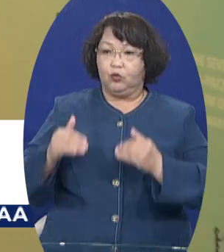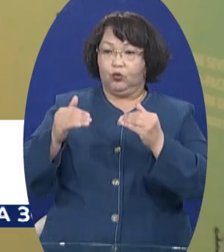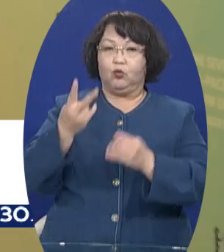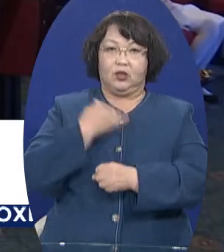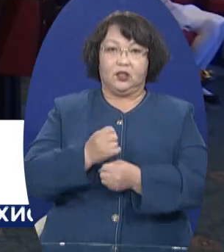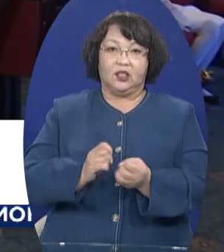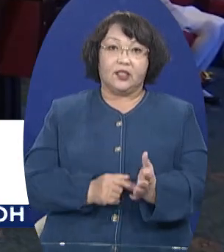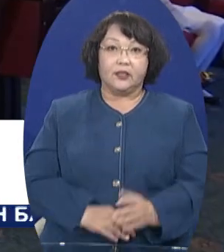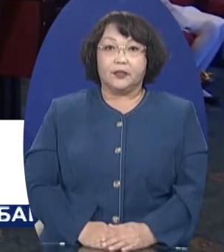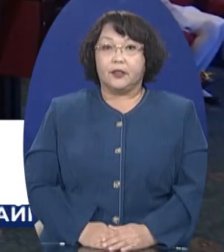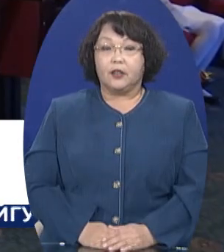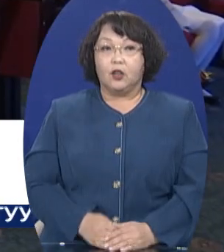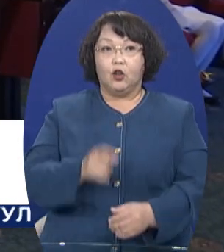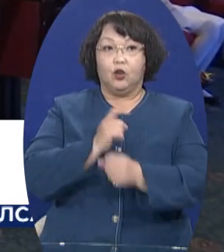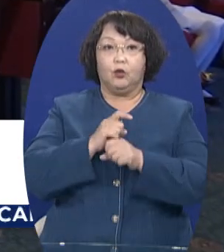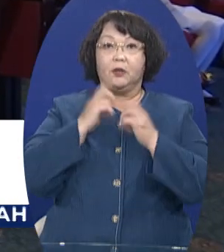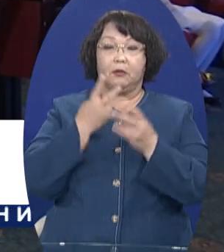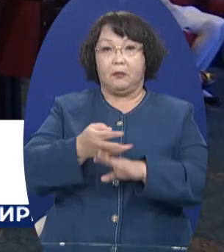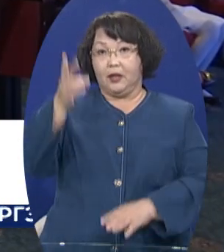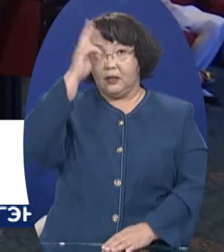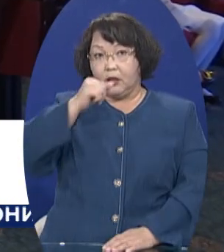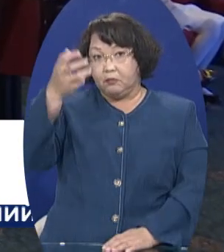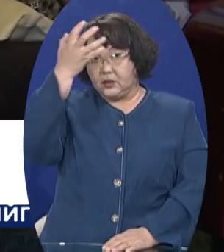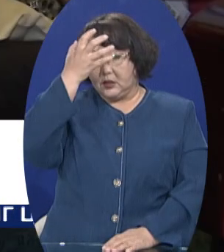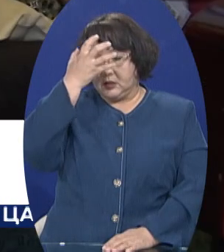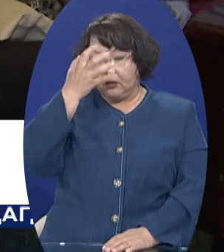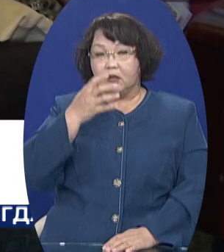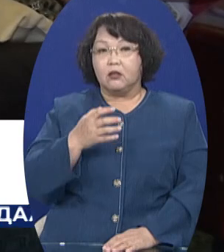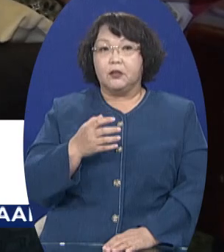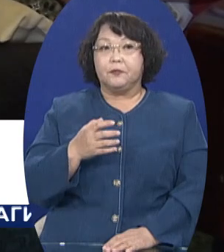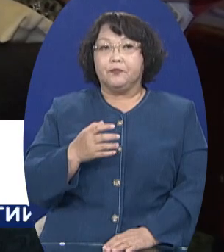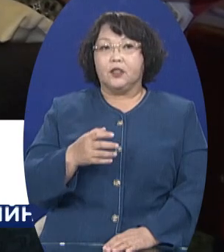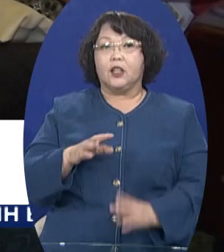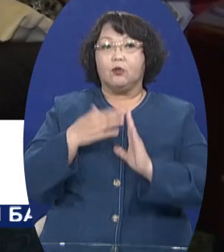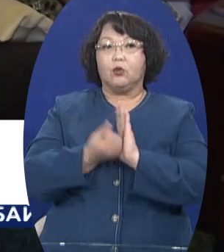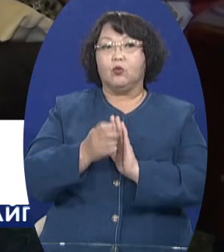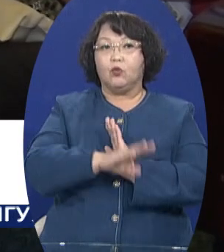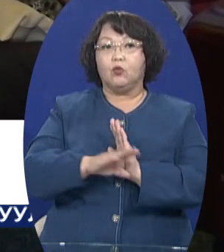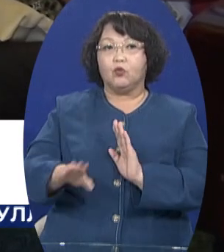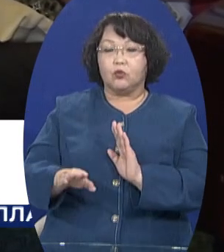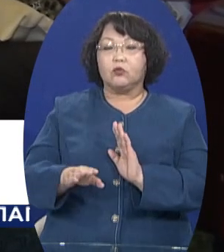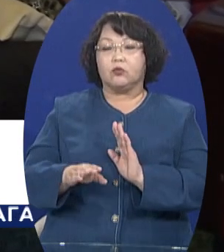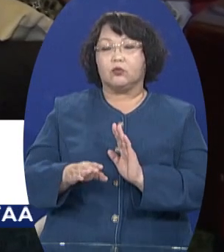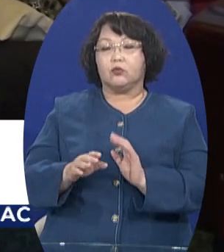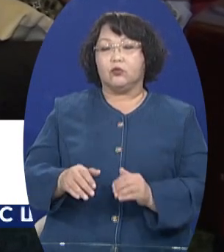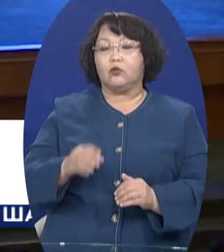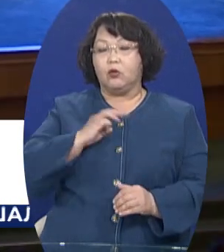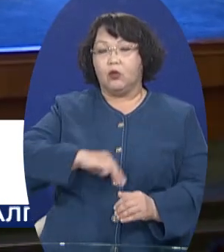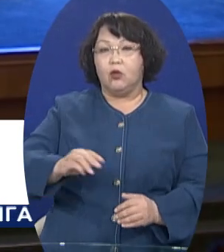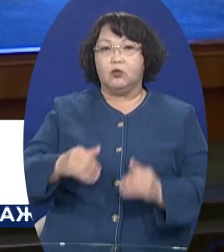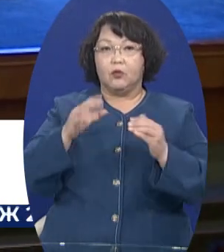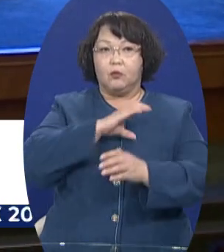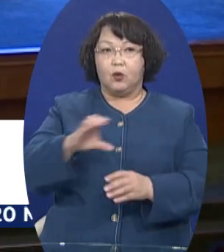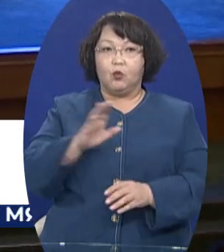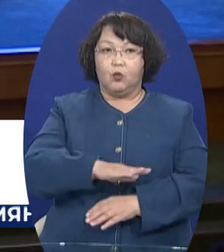гэж ингэж үзэж байгаа. Хөдөлмөр нийгмийн хамгааллын яам, засгийн газрын хэрэгжүүлэгч агентлаг, гэр бүл хүүхэд залуучууд хөгжлийн газар, хүүхдийн оролцооны